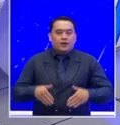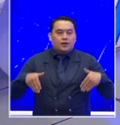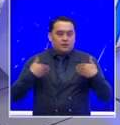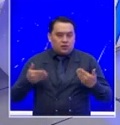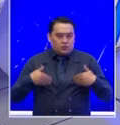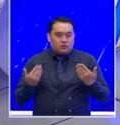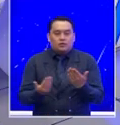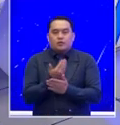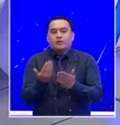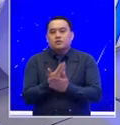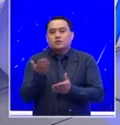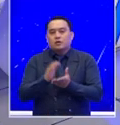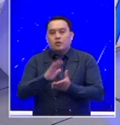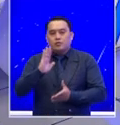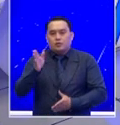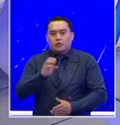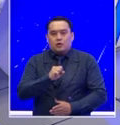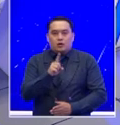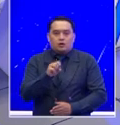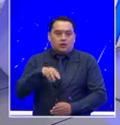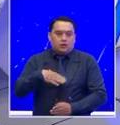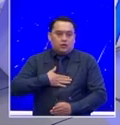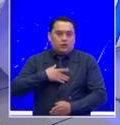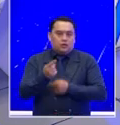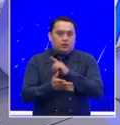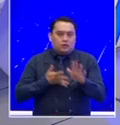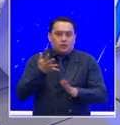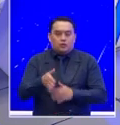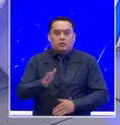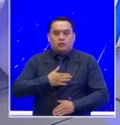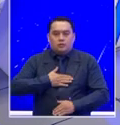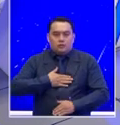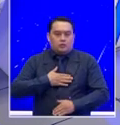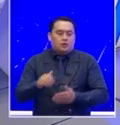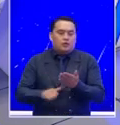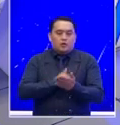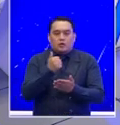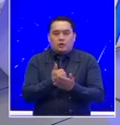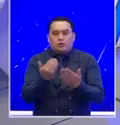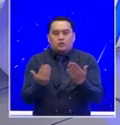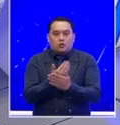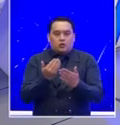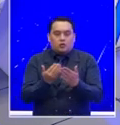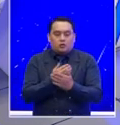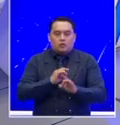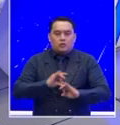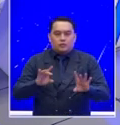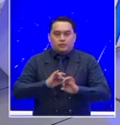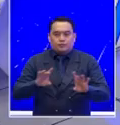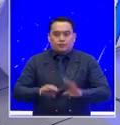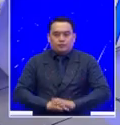Добрый вечер. В эфире телеканала ЖТСУ. Время новостей. С вами Азат Джумаханов. И сурдоперевод обеспечивает Марат Джумабеков. Смотрите